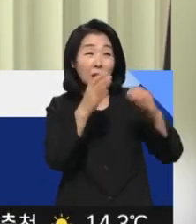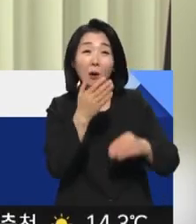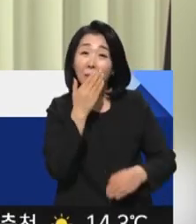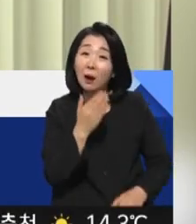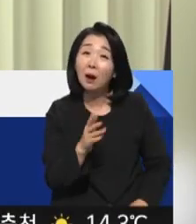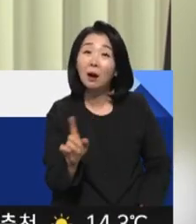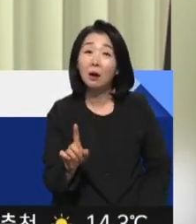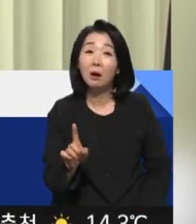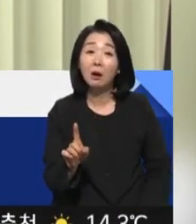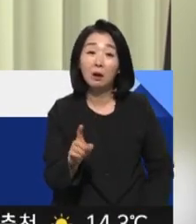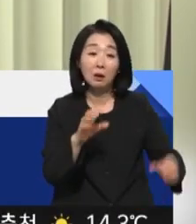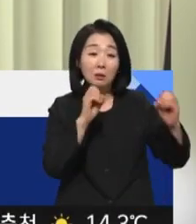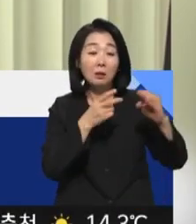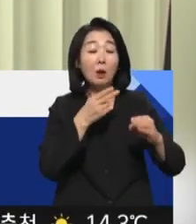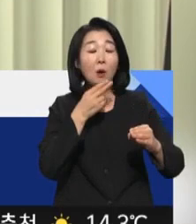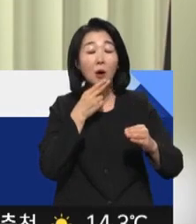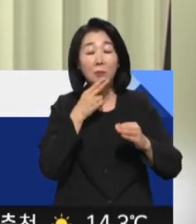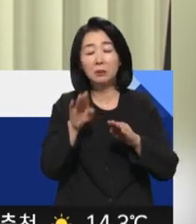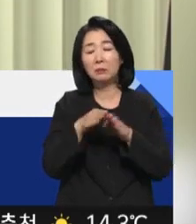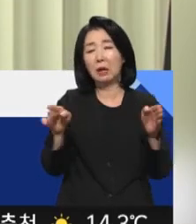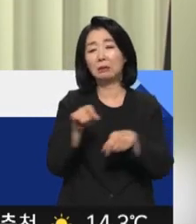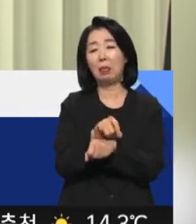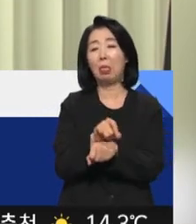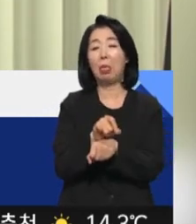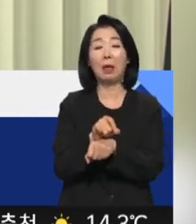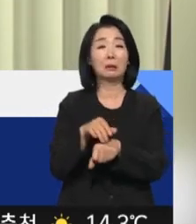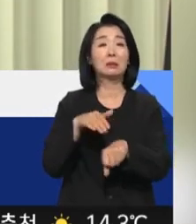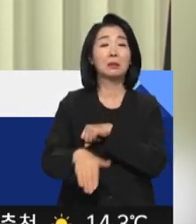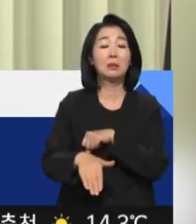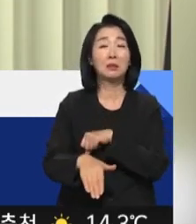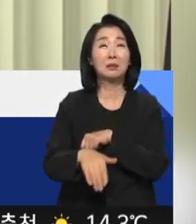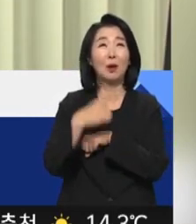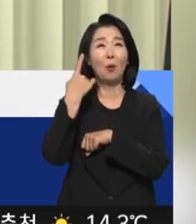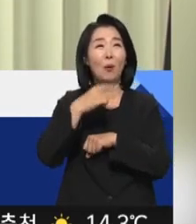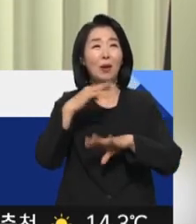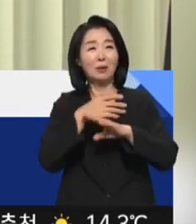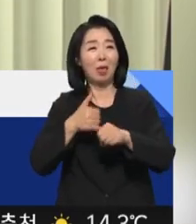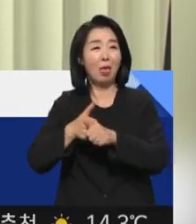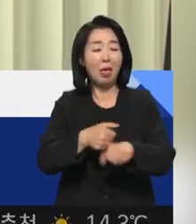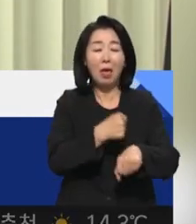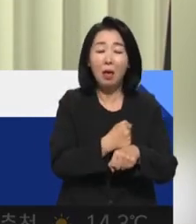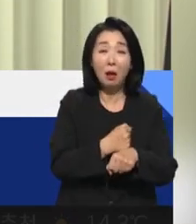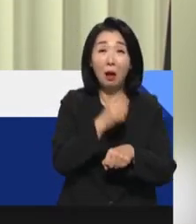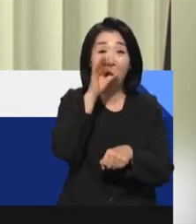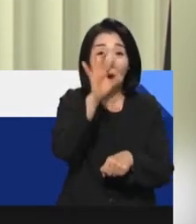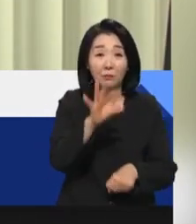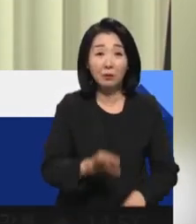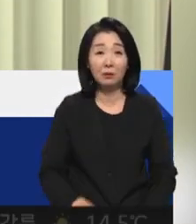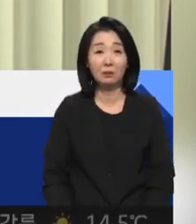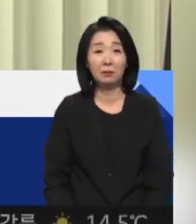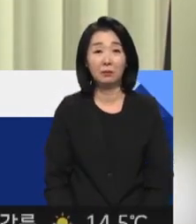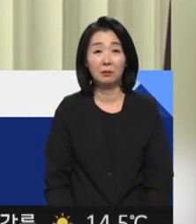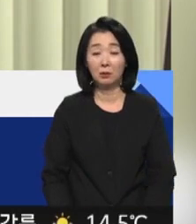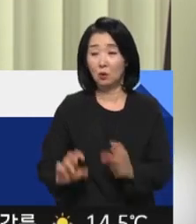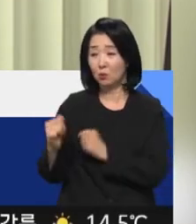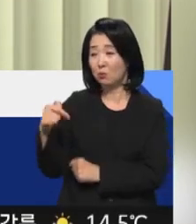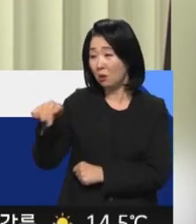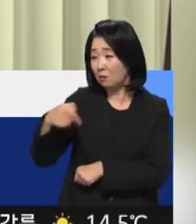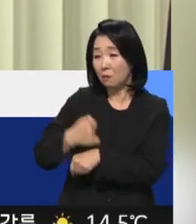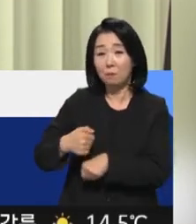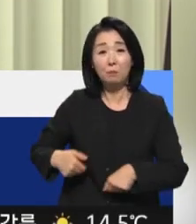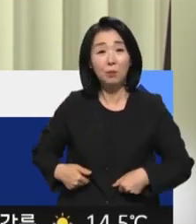나눠봤느냐. 대화 없는 탁상공론이고 밀어붙이기식은 특히 노동시간 부분은 안 되잖아요. 그거를 국민의힘이 해야